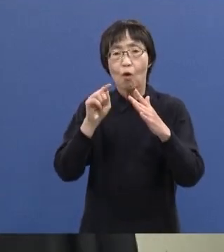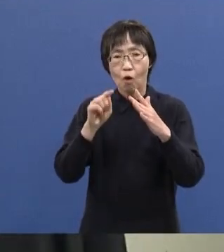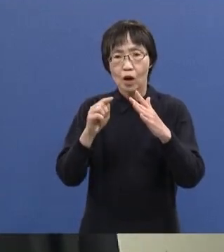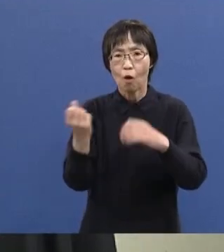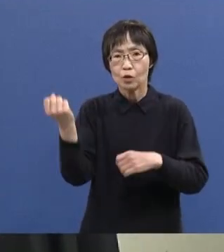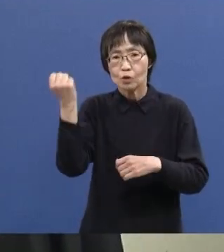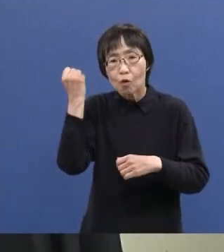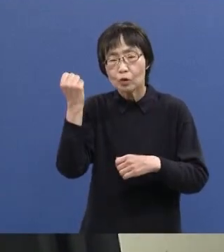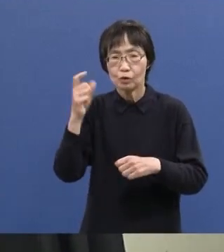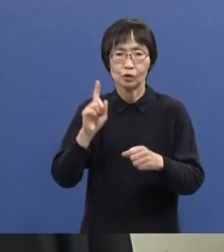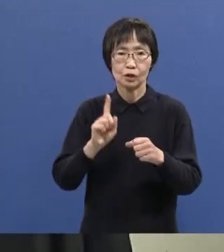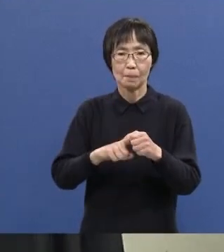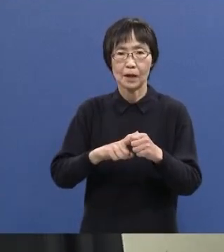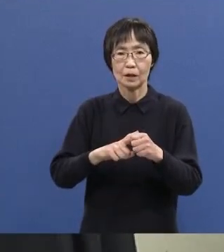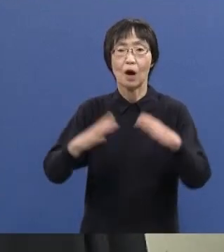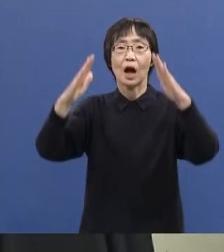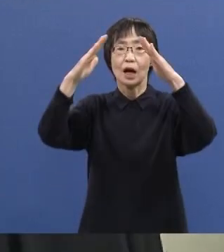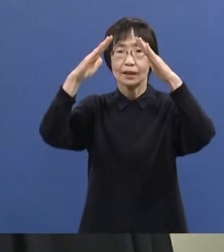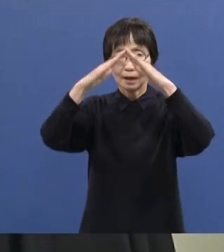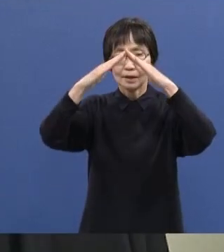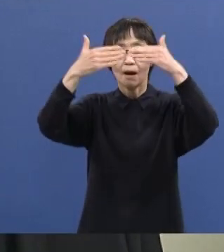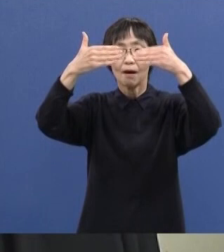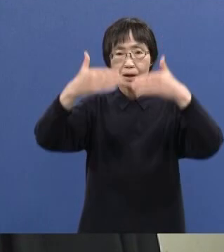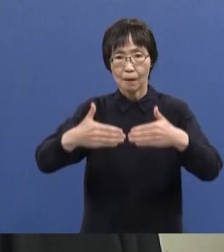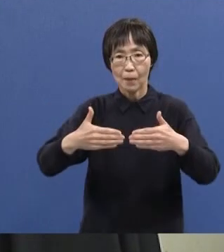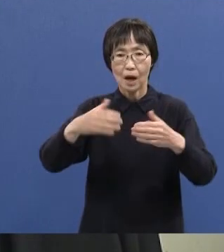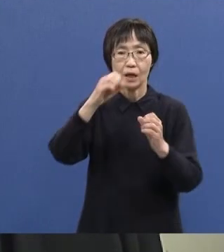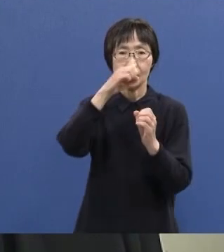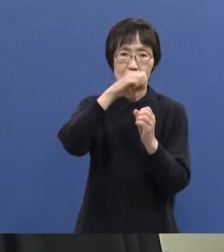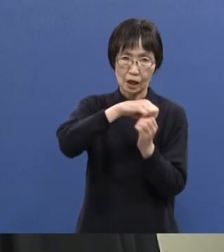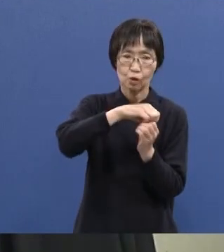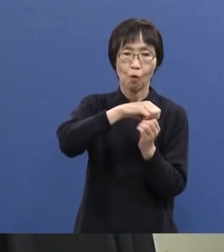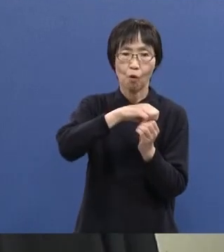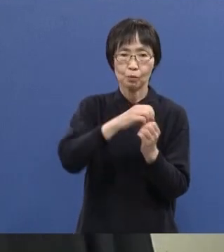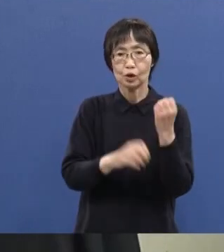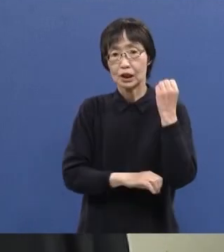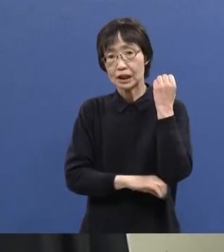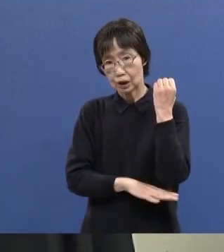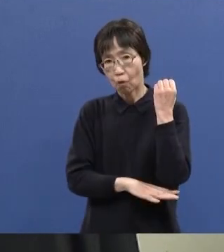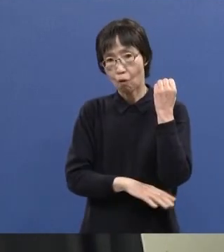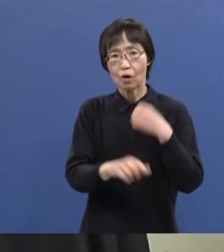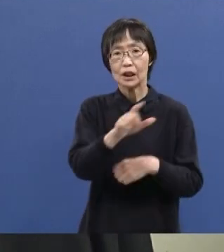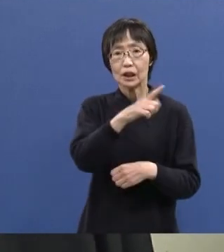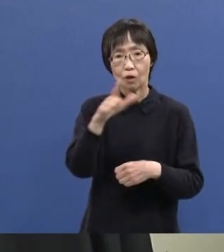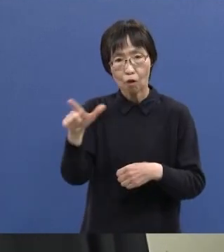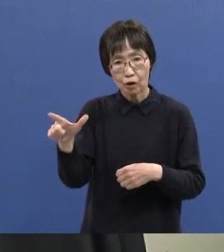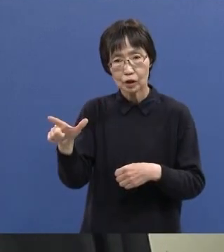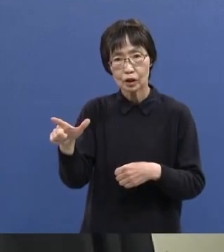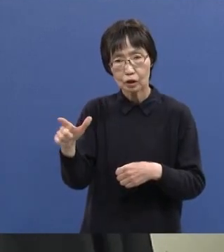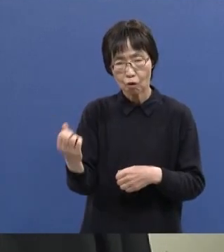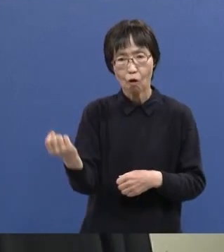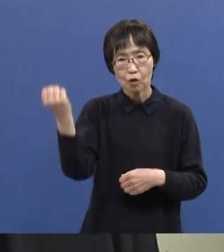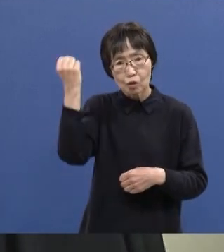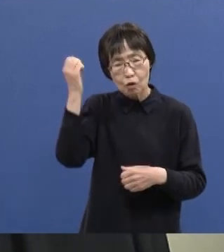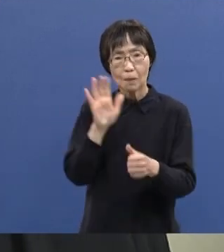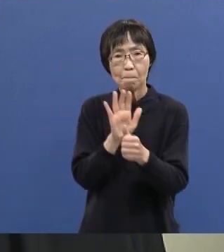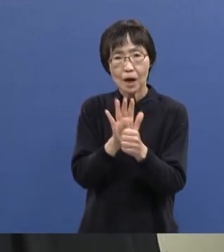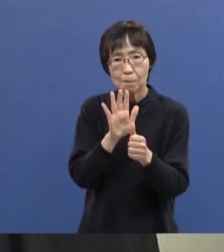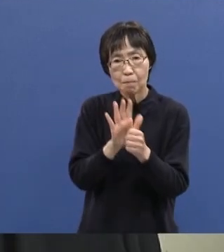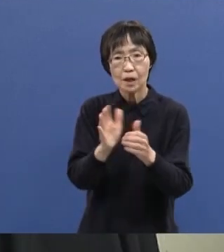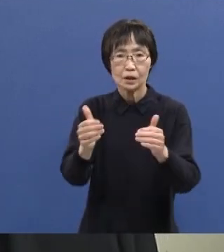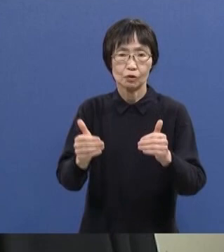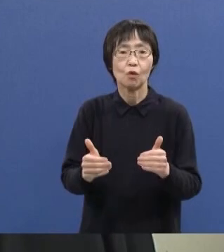には屋根、壁、接合部、基礎などさまざまな部分の強度を上げる必要があります